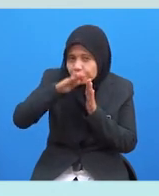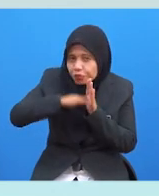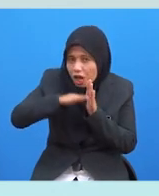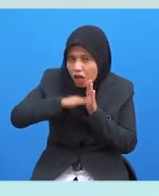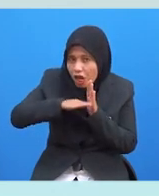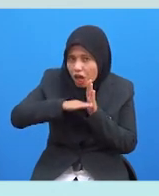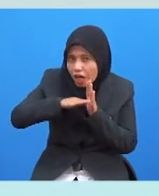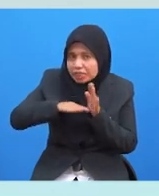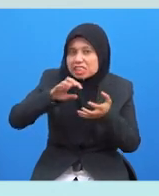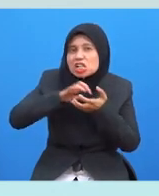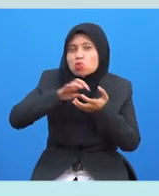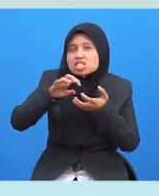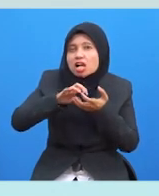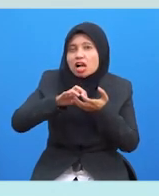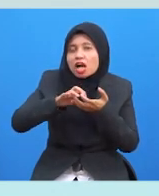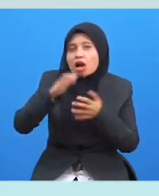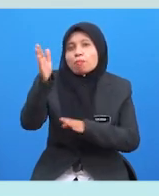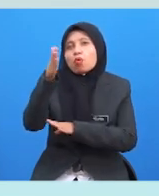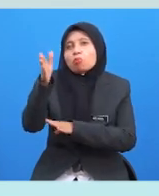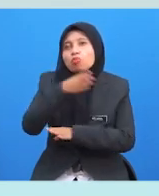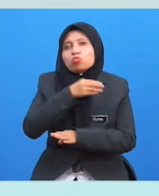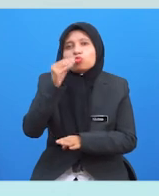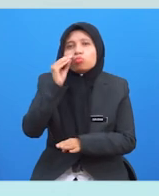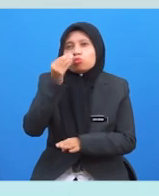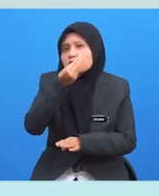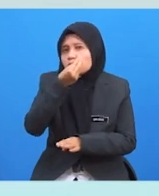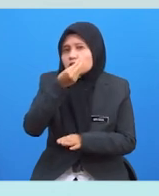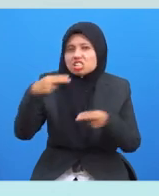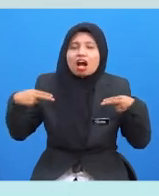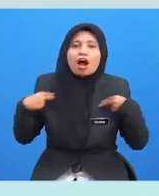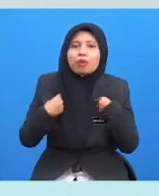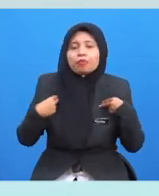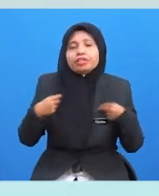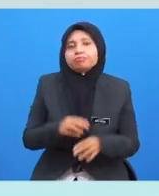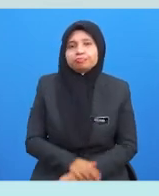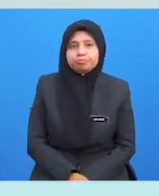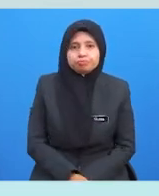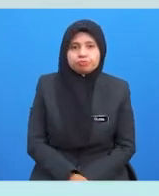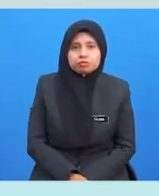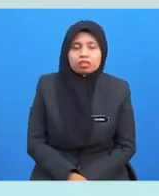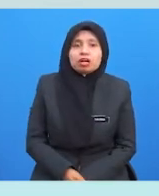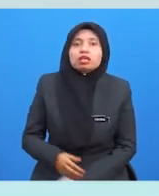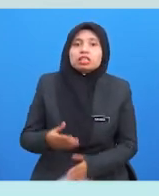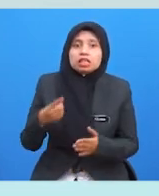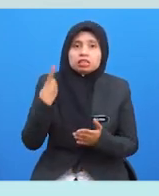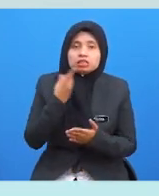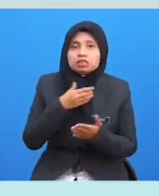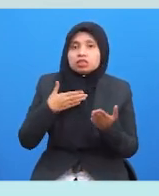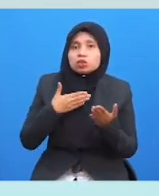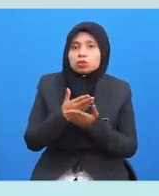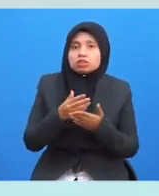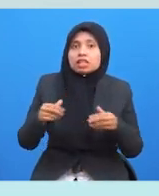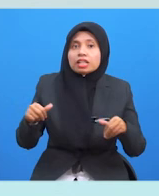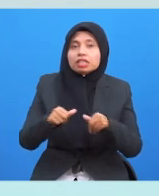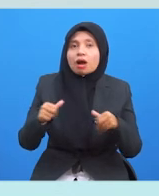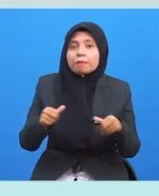meminimumkan kemusnahan flora dan fauna. Baiklah murid-murid, kita teruskan